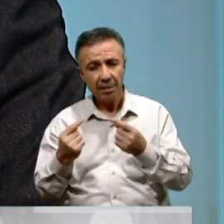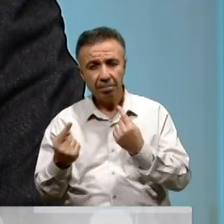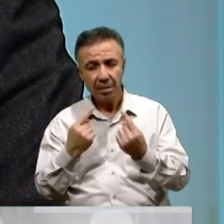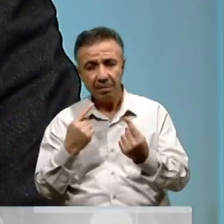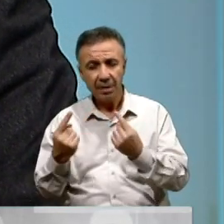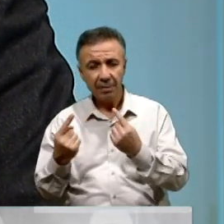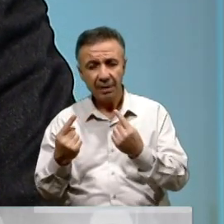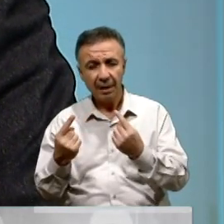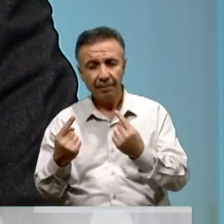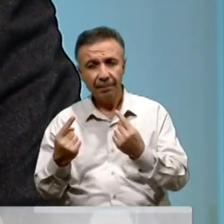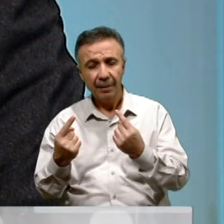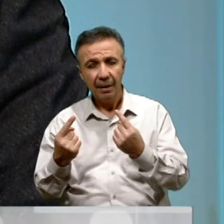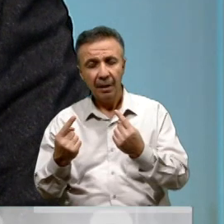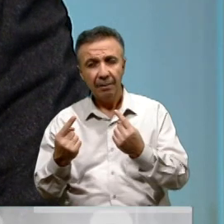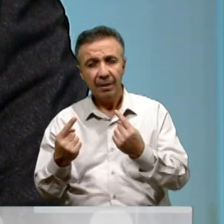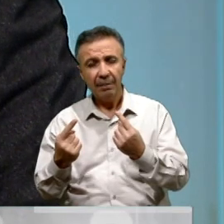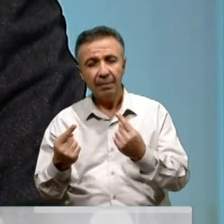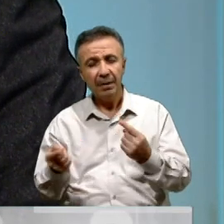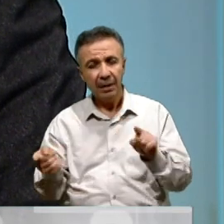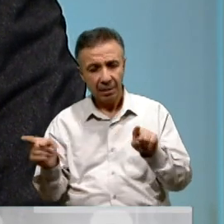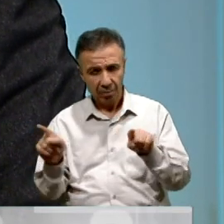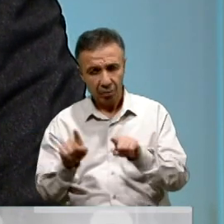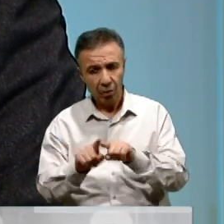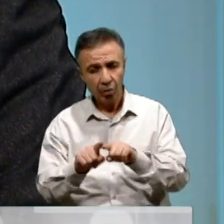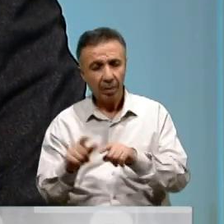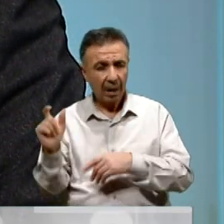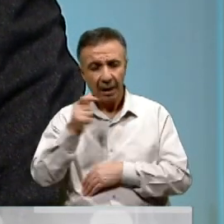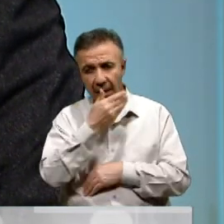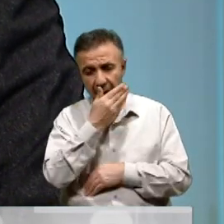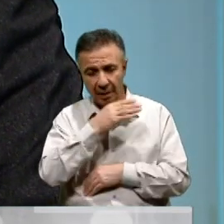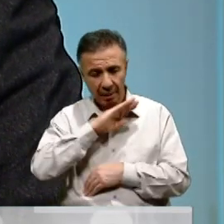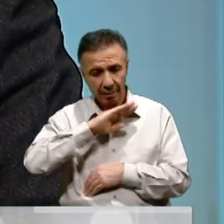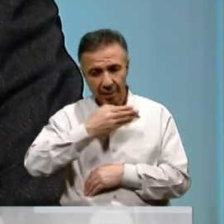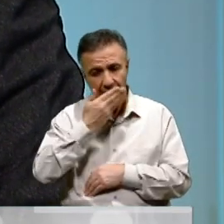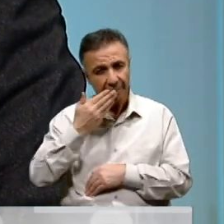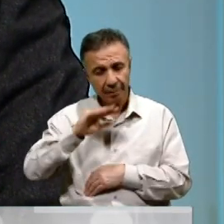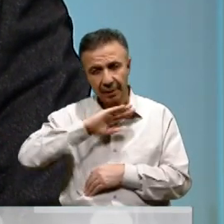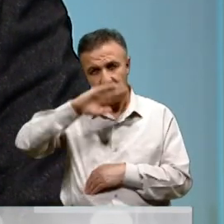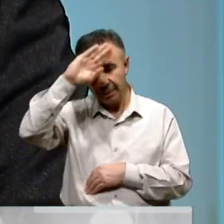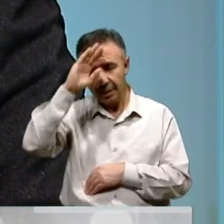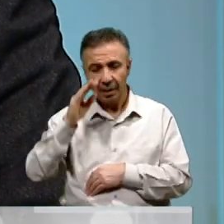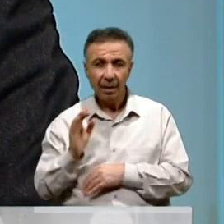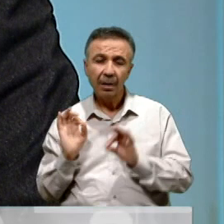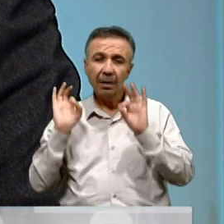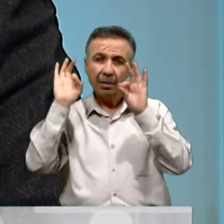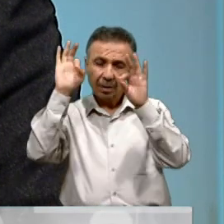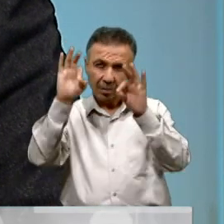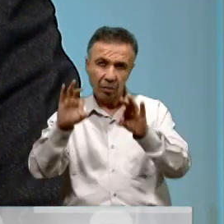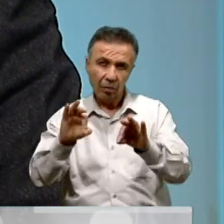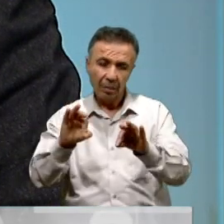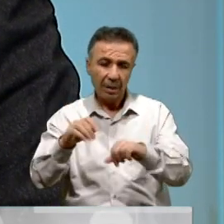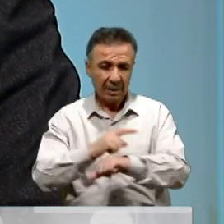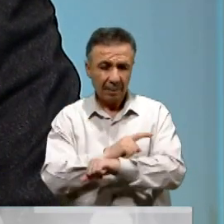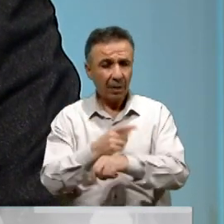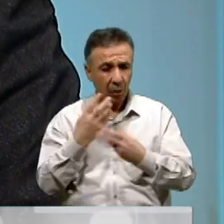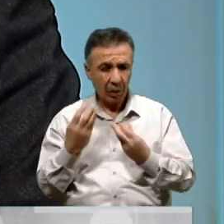empati kurma ve o şekilde inşallah bayrama kavuşma bir zaman dilimi olarak anlayalım